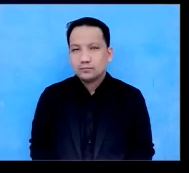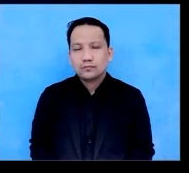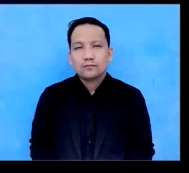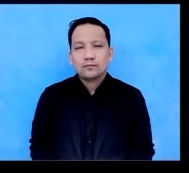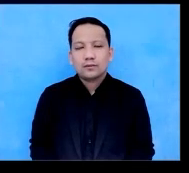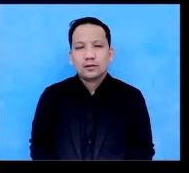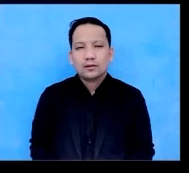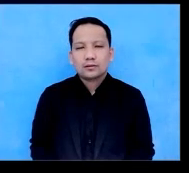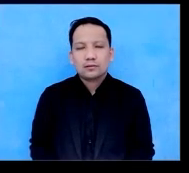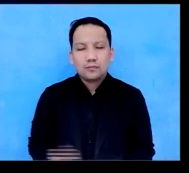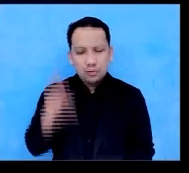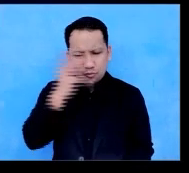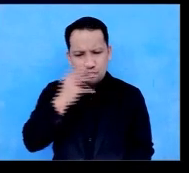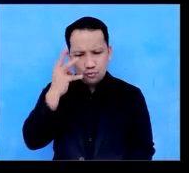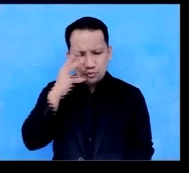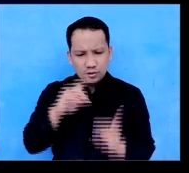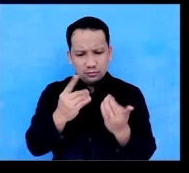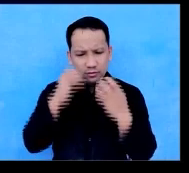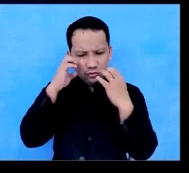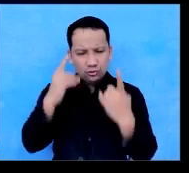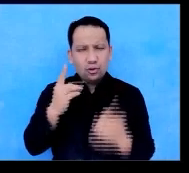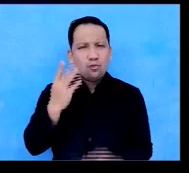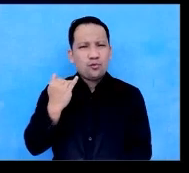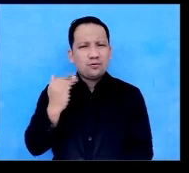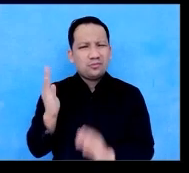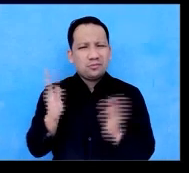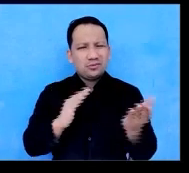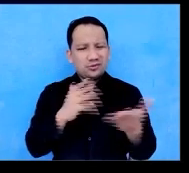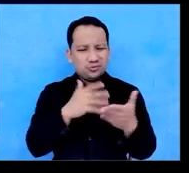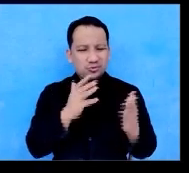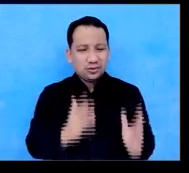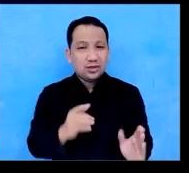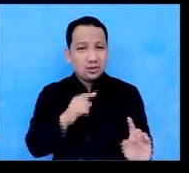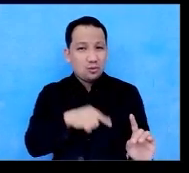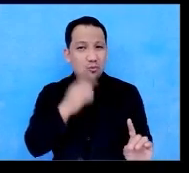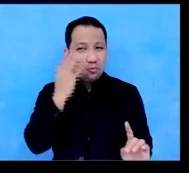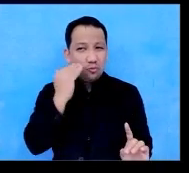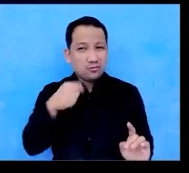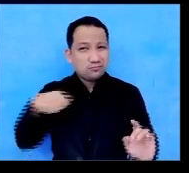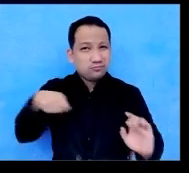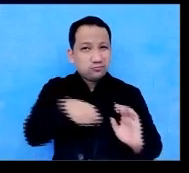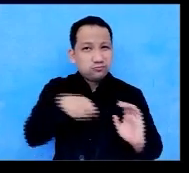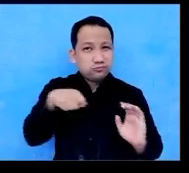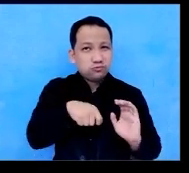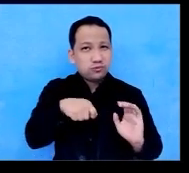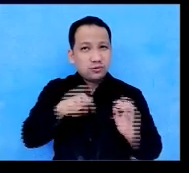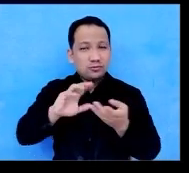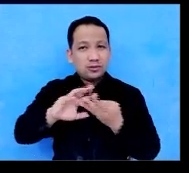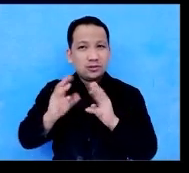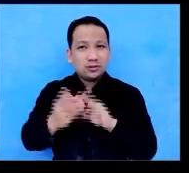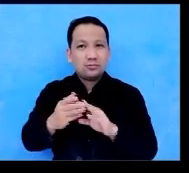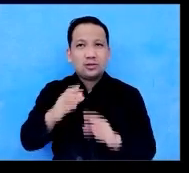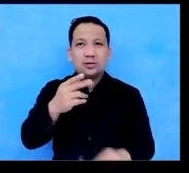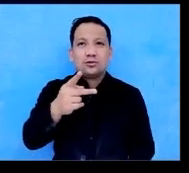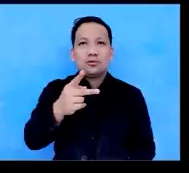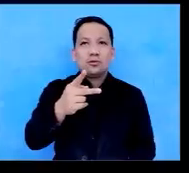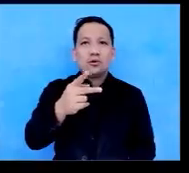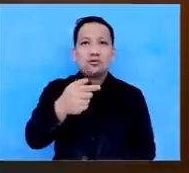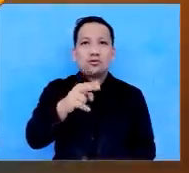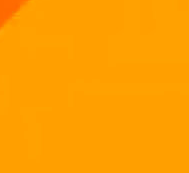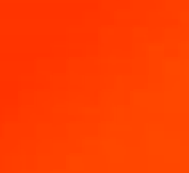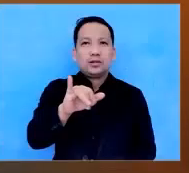Bahala ng Department of Education ang pagkamatay ng isang estudyante dahil sa pananaksak ng kaklase sa Culiat High School sa Quezon